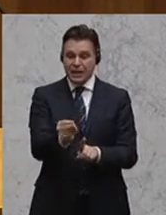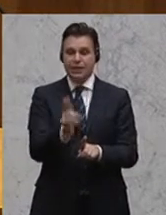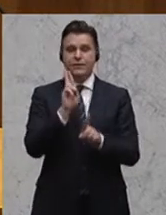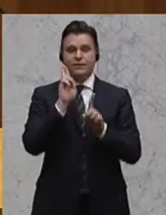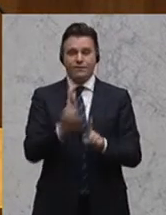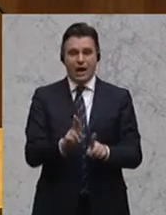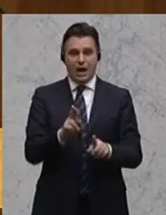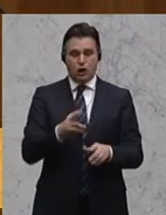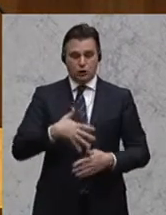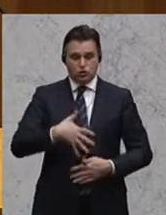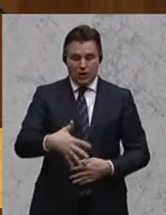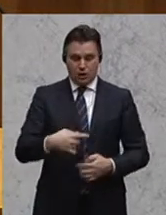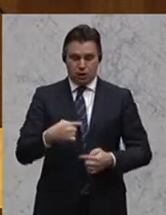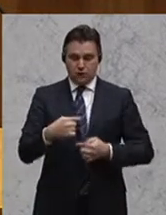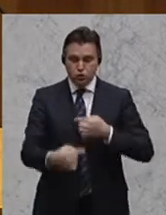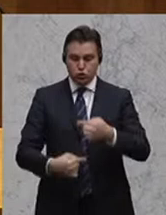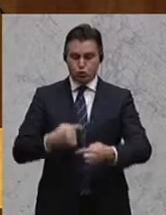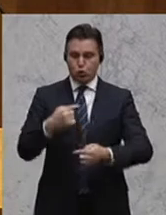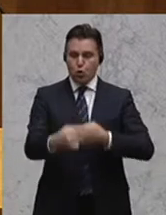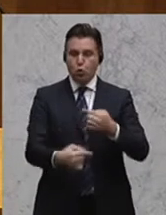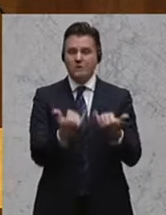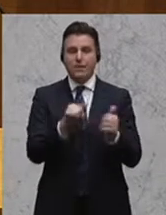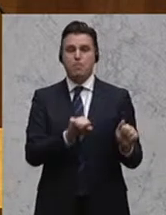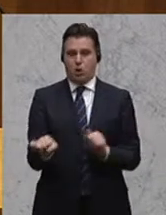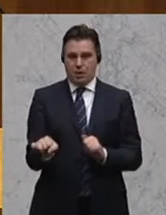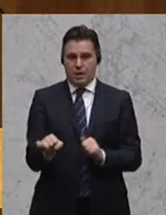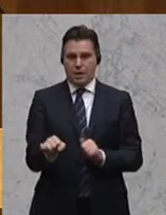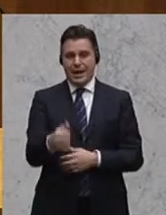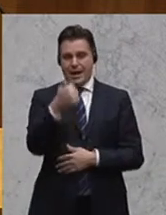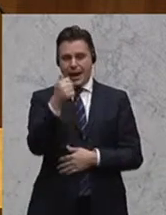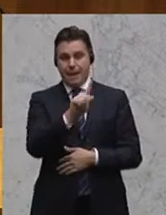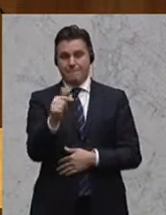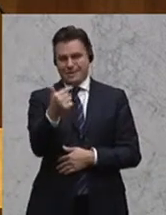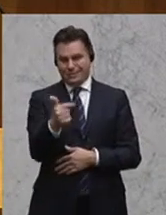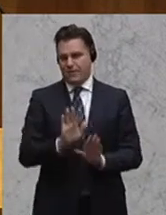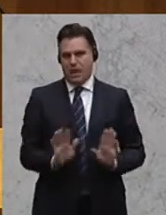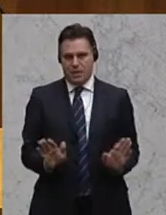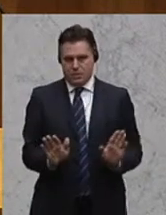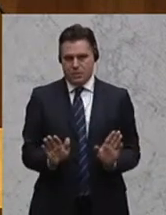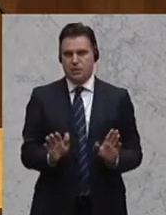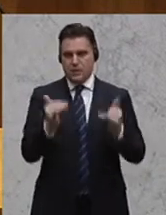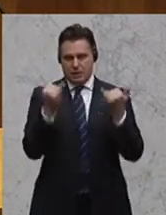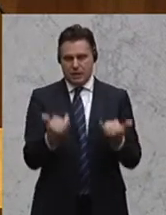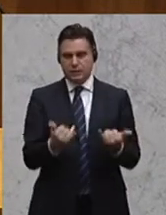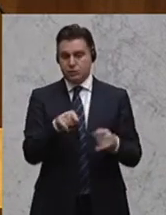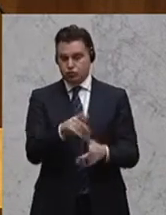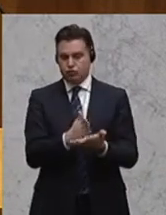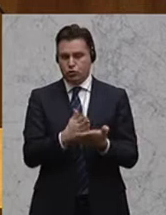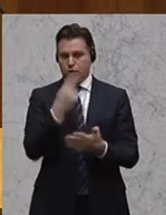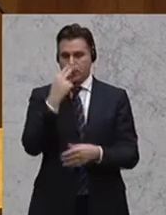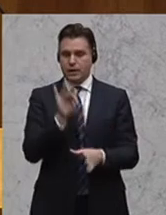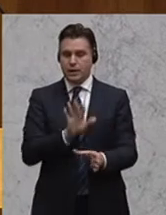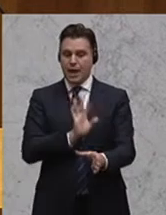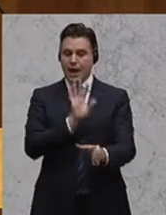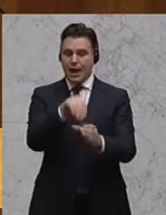in einem Zyklus einer Schwangerschaft möglich sind, das heißt 1 bis 2. So wird neuerdings verhindert, dass